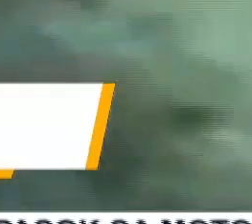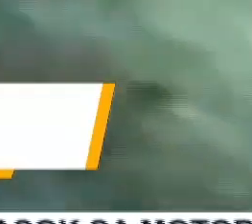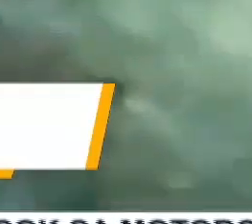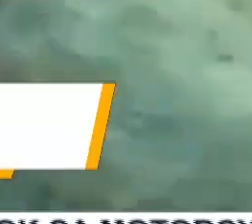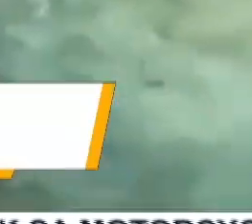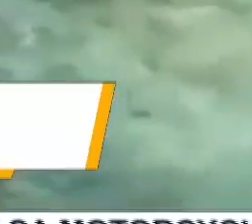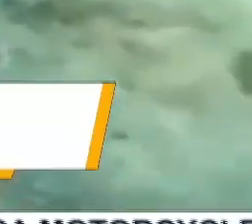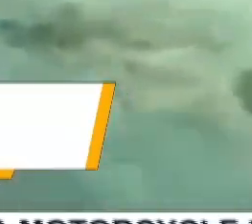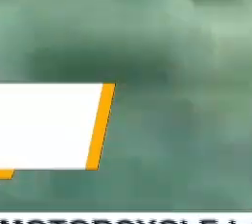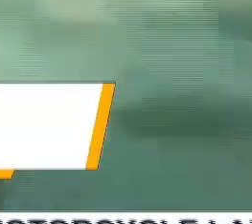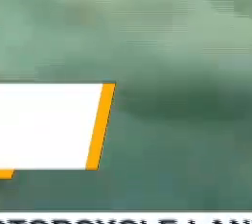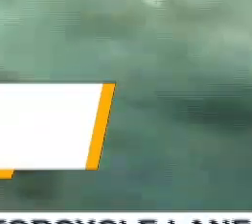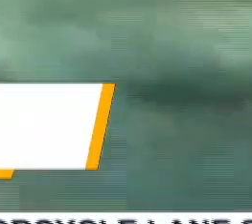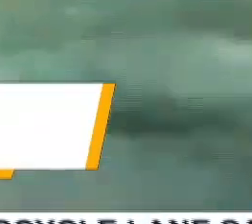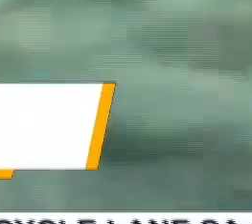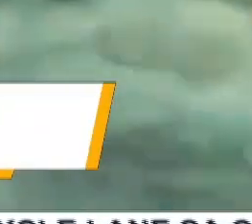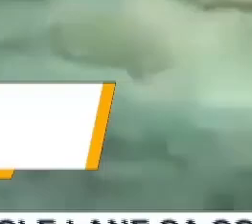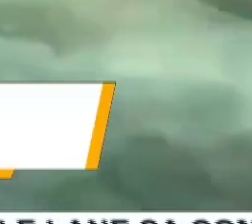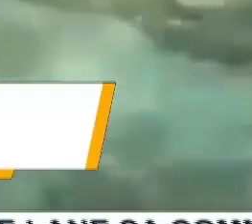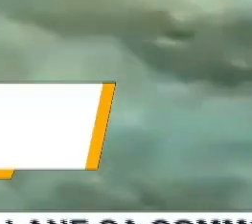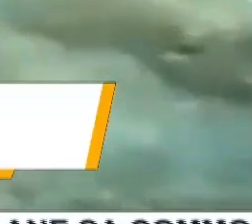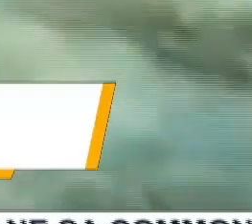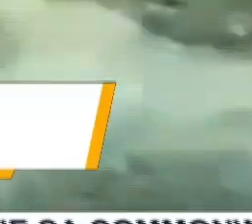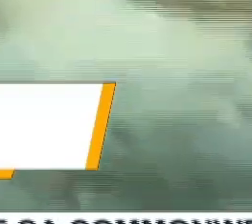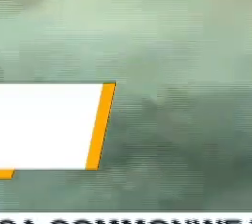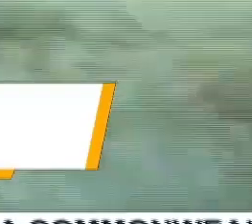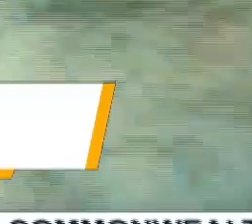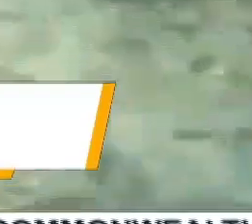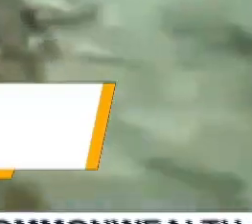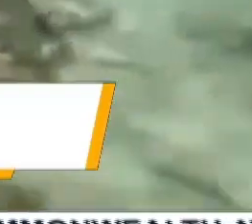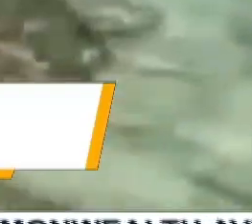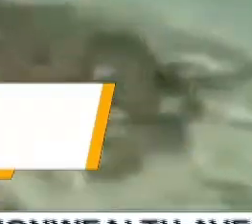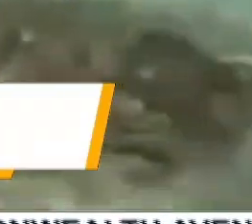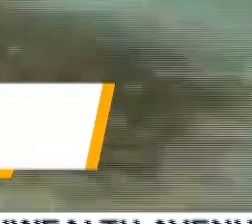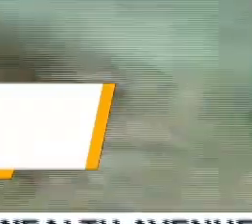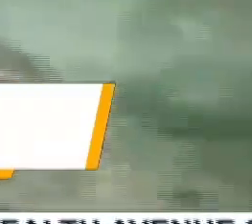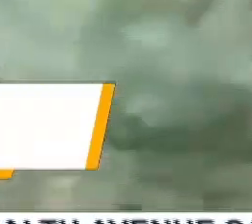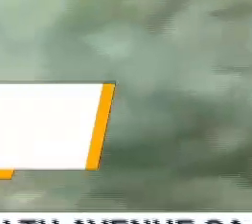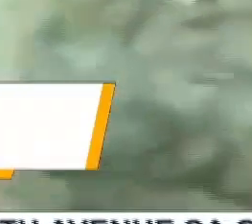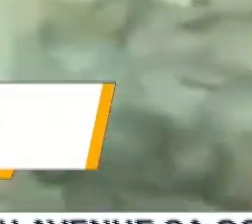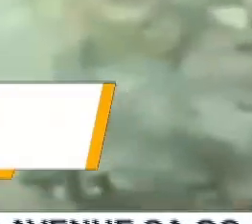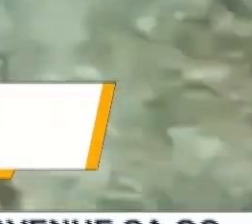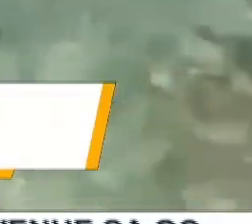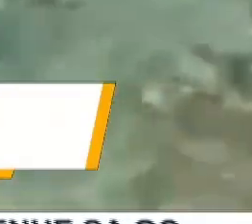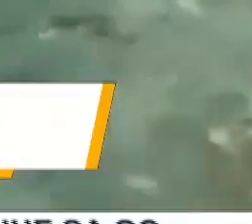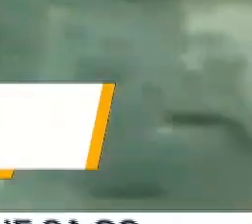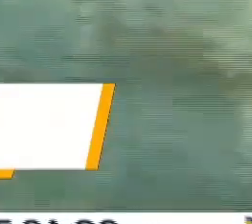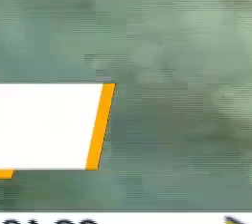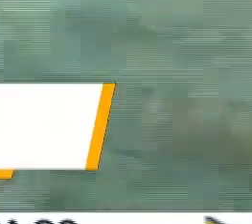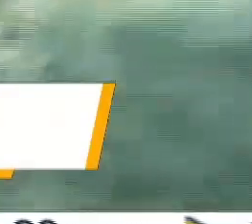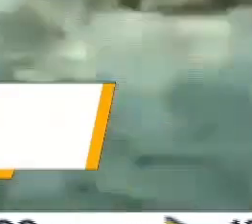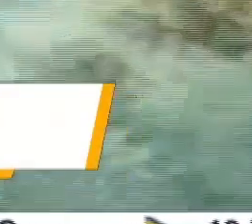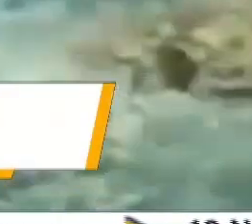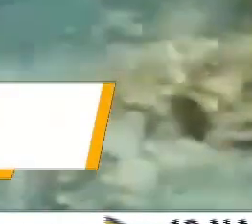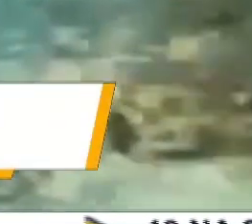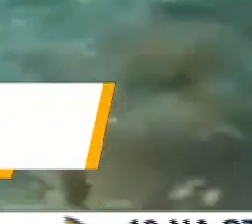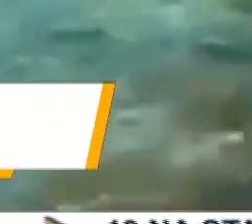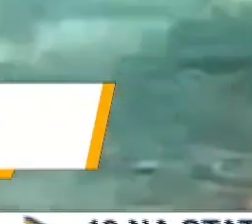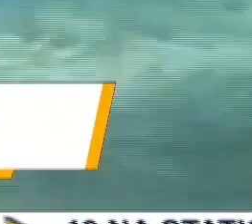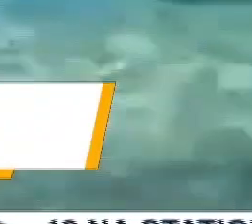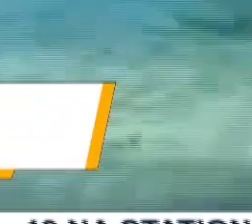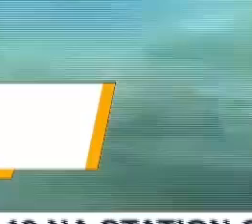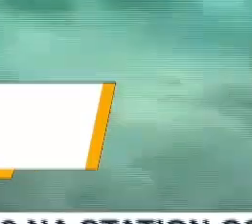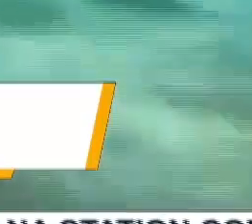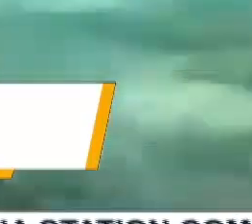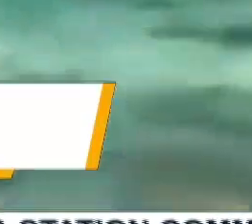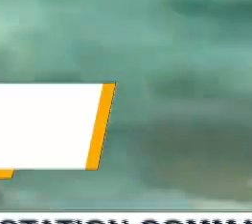ng China. Samantala, sinabi rin ni Malaya na may ebidensya ang Pilipinas sa mga irresponsabling paninira ng corals ng China